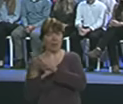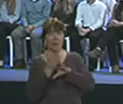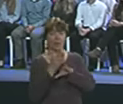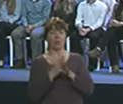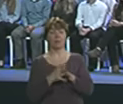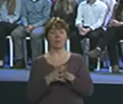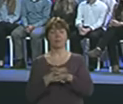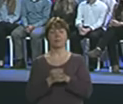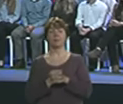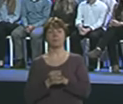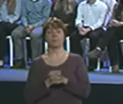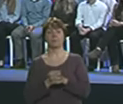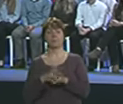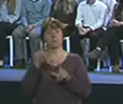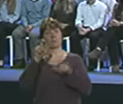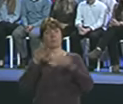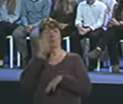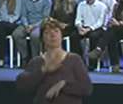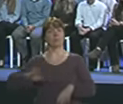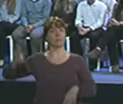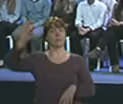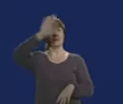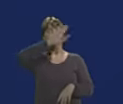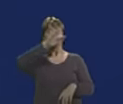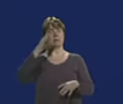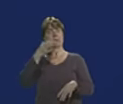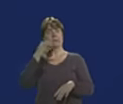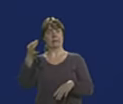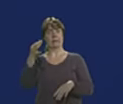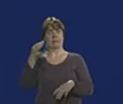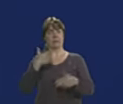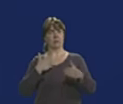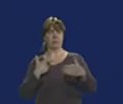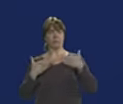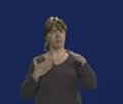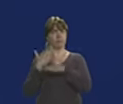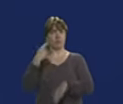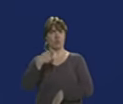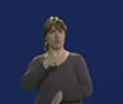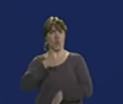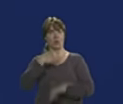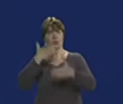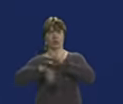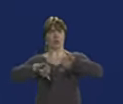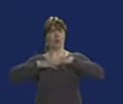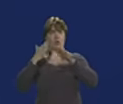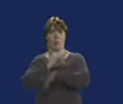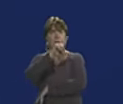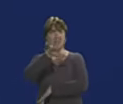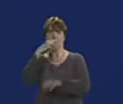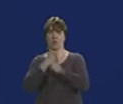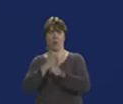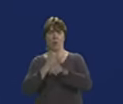Français m'ont placé en tête chez les électeurs de moins de 25 ans. Tout sera bon. Tout sera